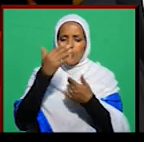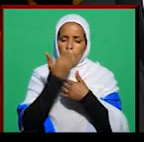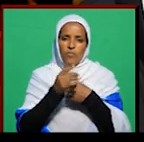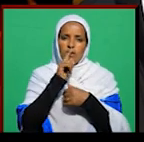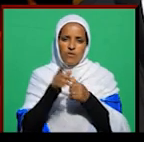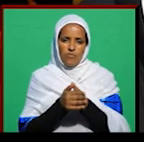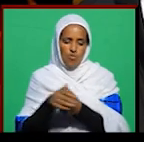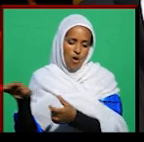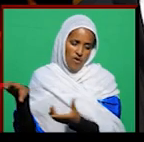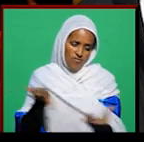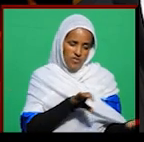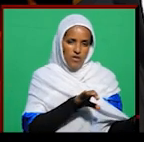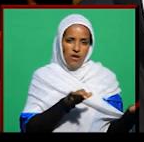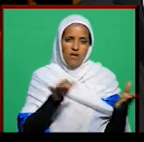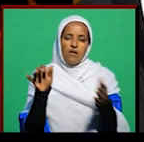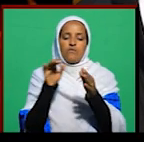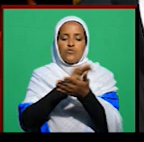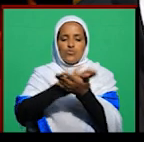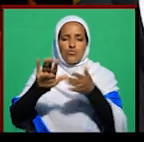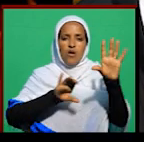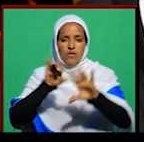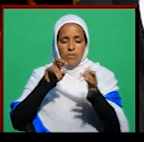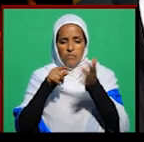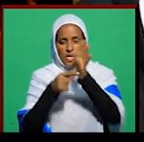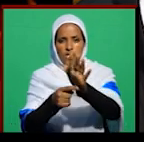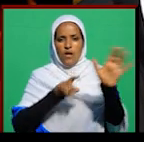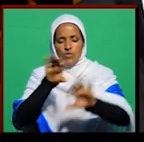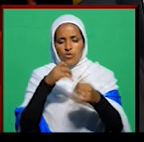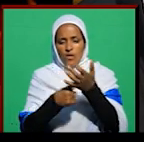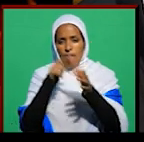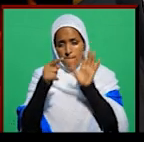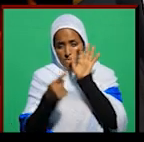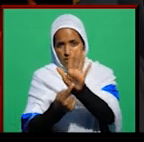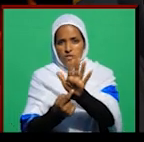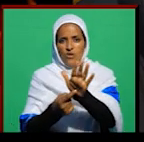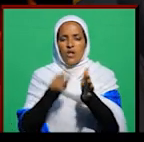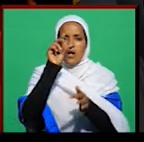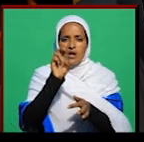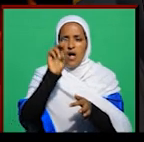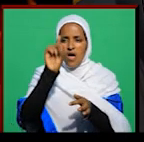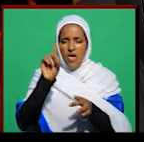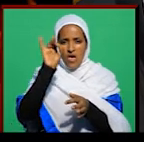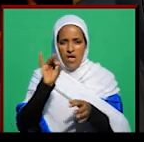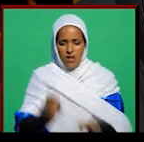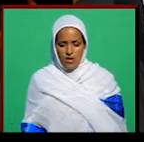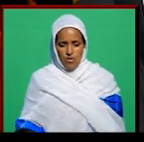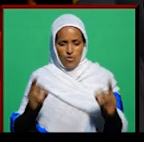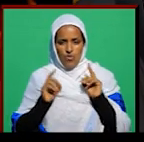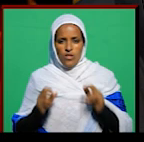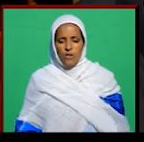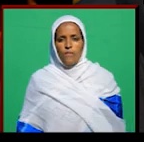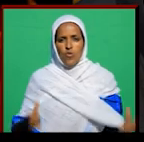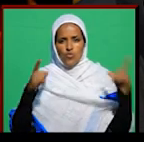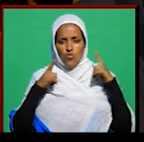ነው፣ በሩቅ ቢሴ ደም አፍስሃል፣ ደመ መለኮት ደግሞ ያነጻሃል ለማለት ምልክት አድርገውታልና ያ ምልክትነቱ ለቃየል ህይወት